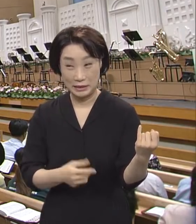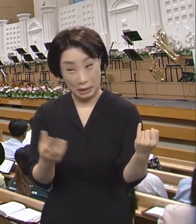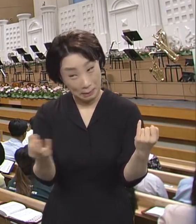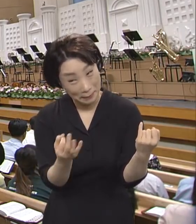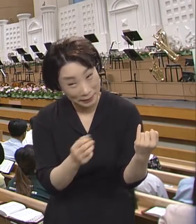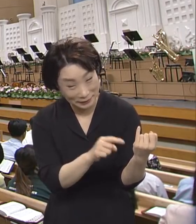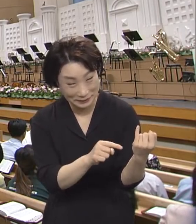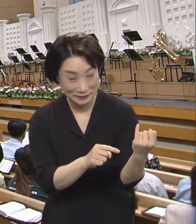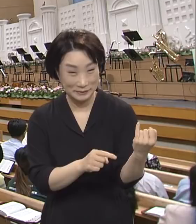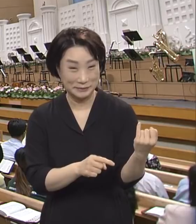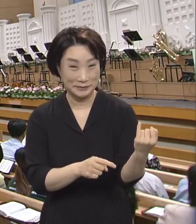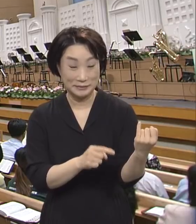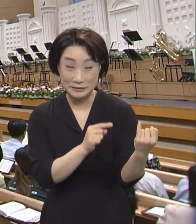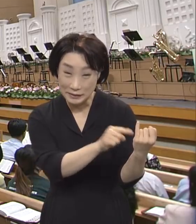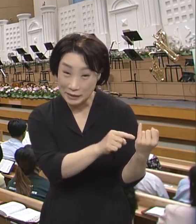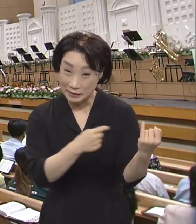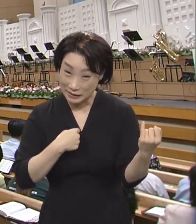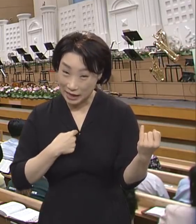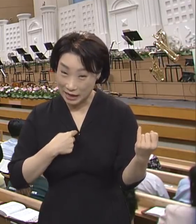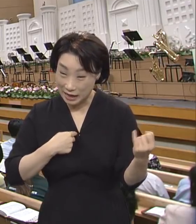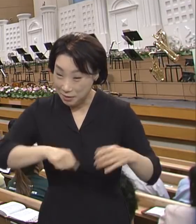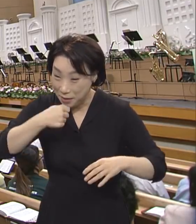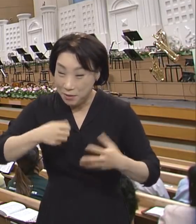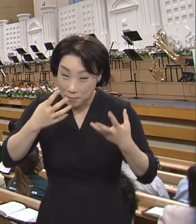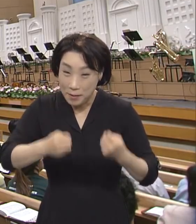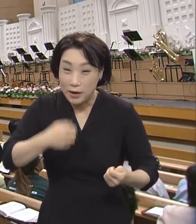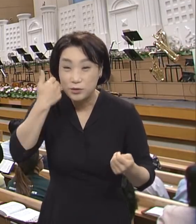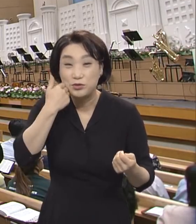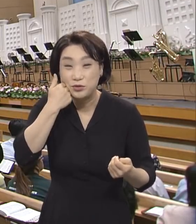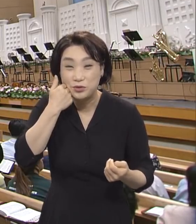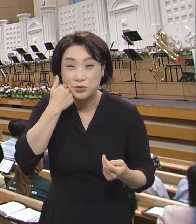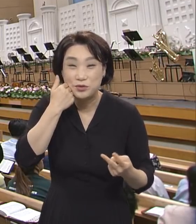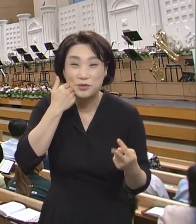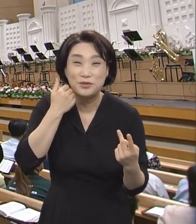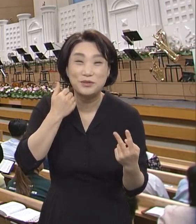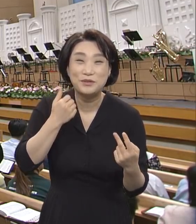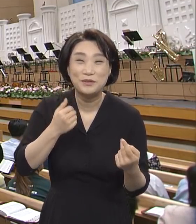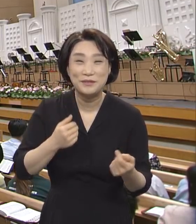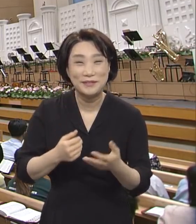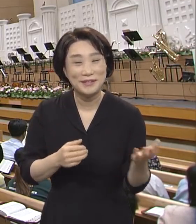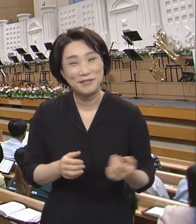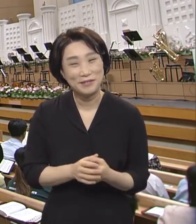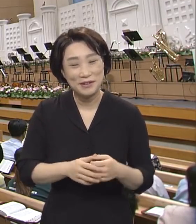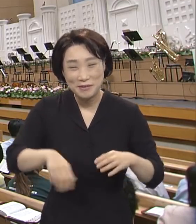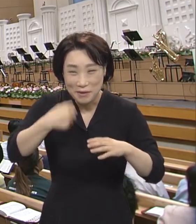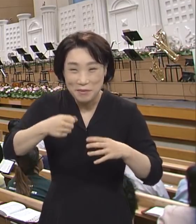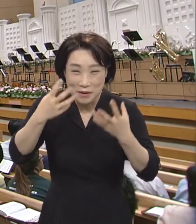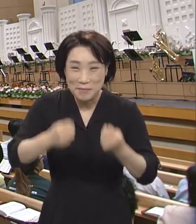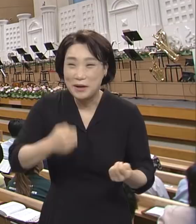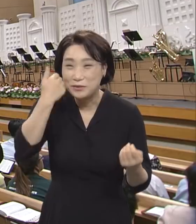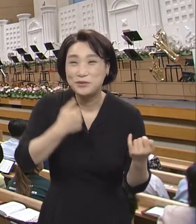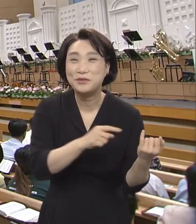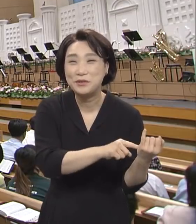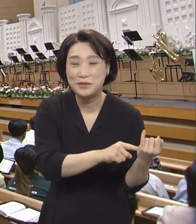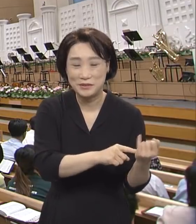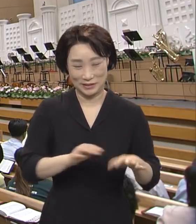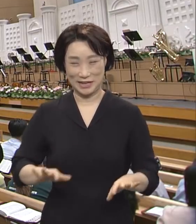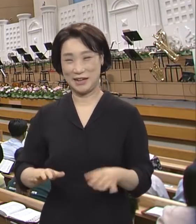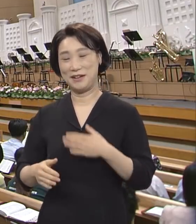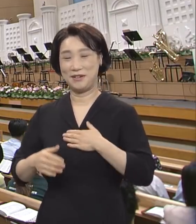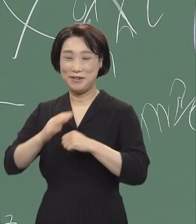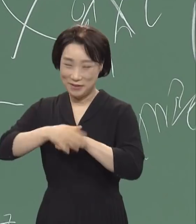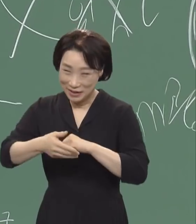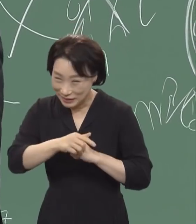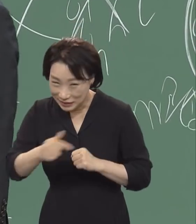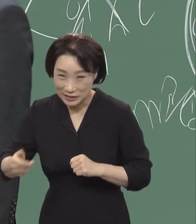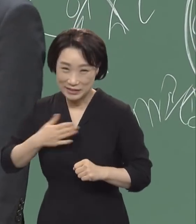예. 얘하고 나하고 밥 누가 많이 먹었어요. 밥 누가 많이 먹었어요. 과일도 내가 많이